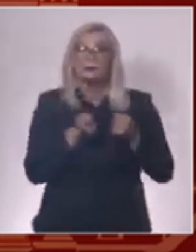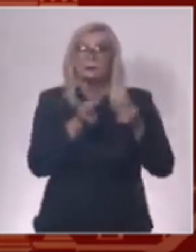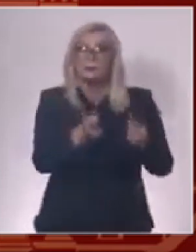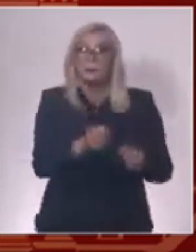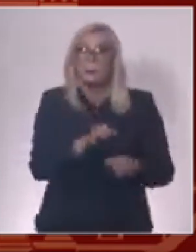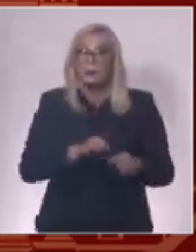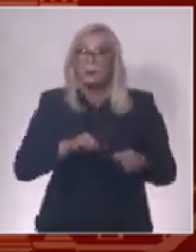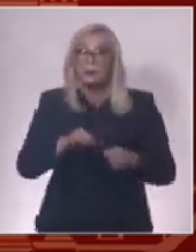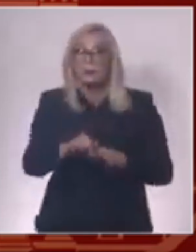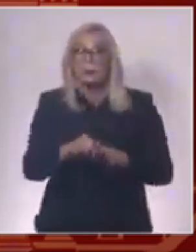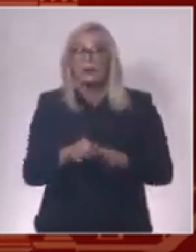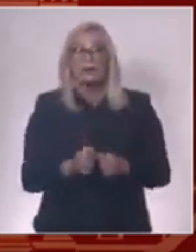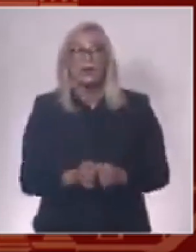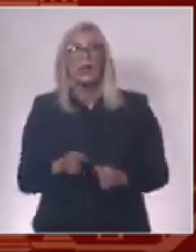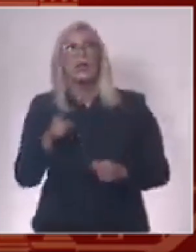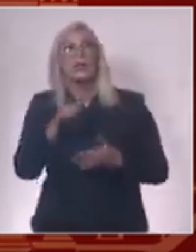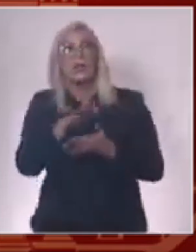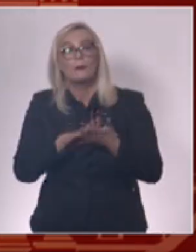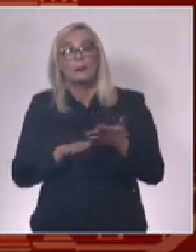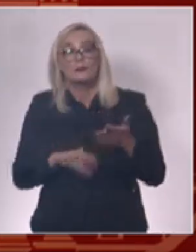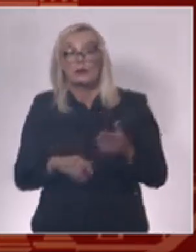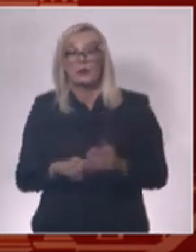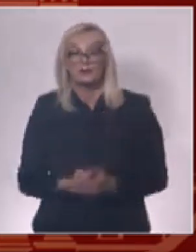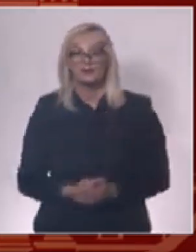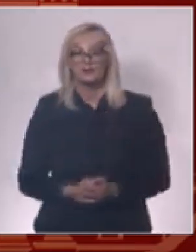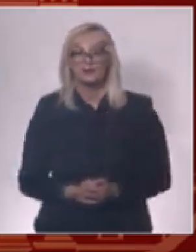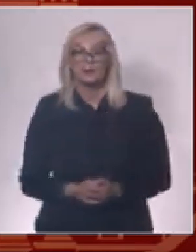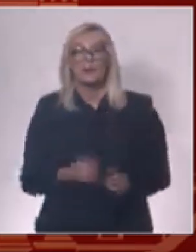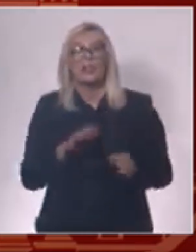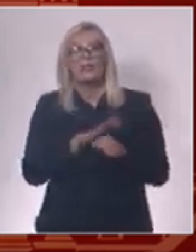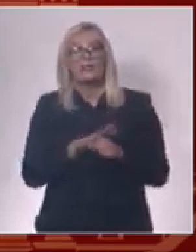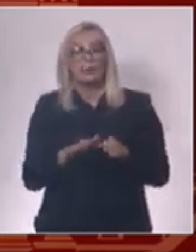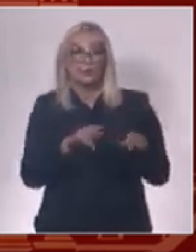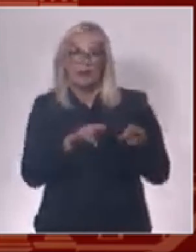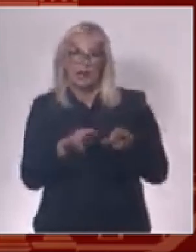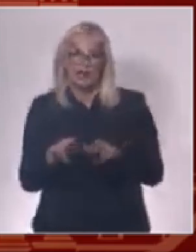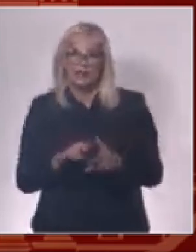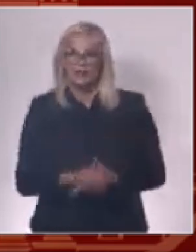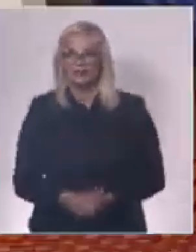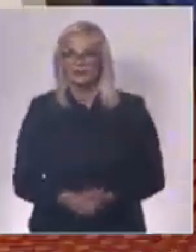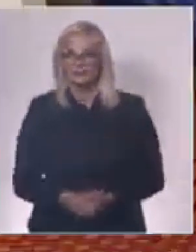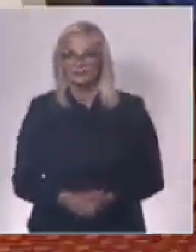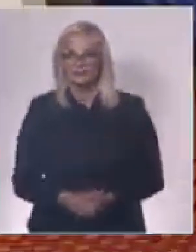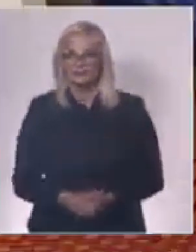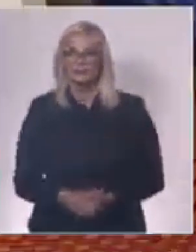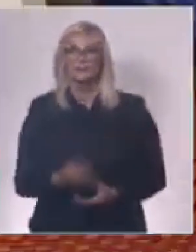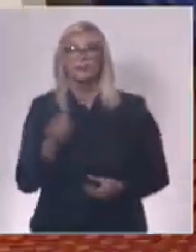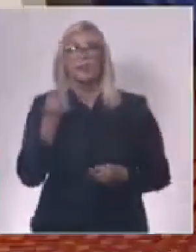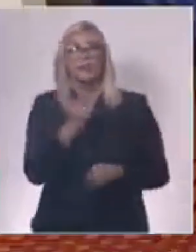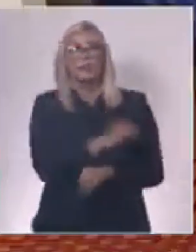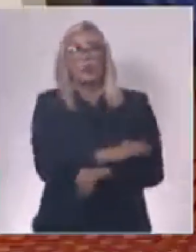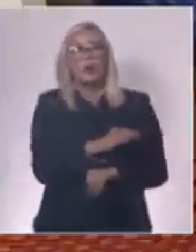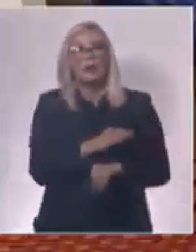за проекти, а набрго денеска и да почне реализацијата на истите. Добар ден. Да, може да